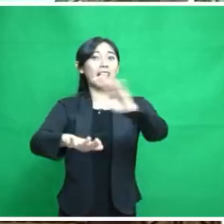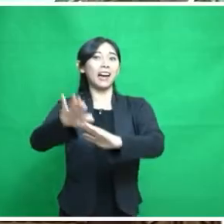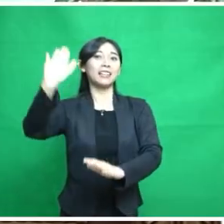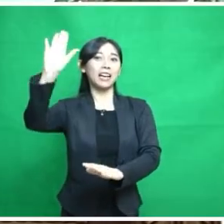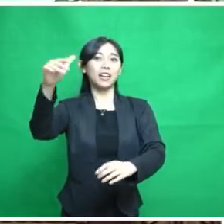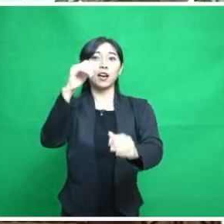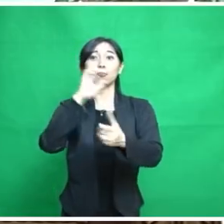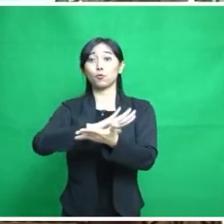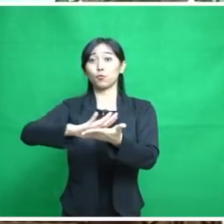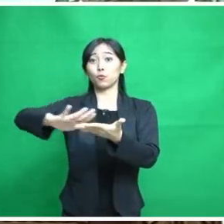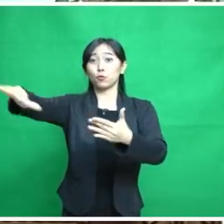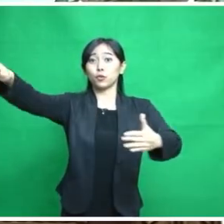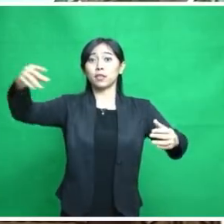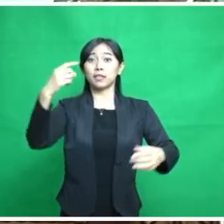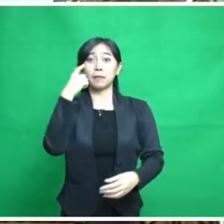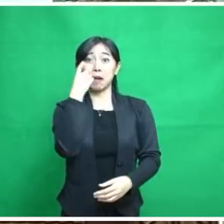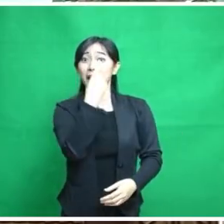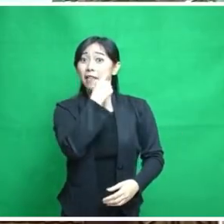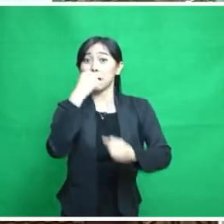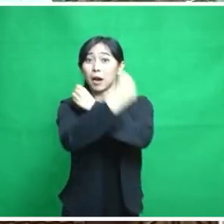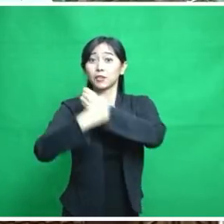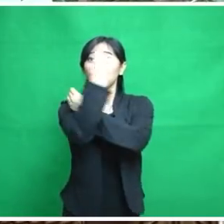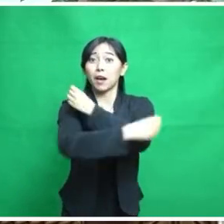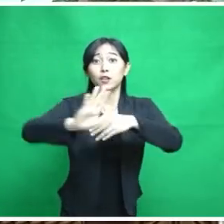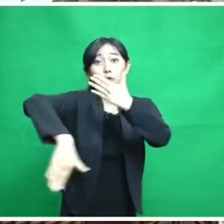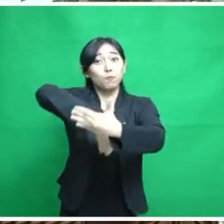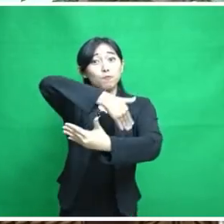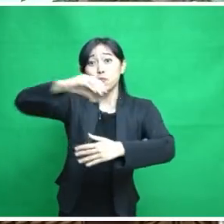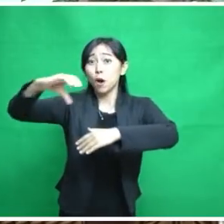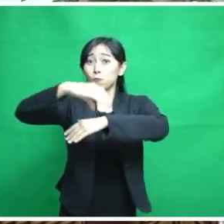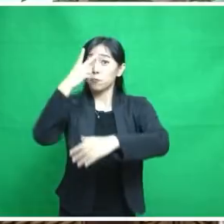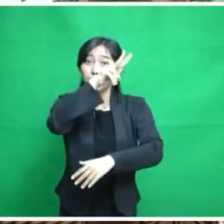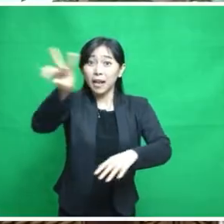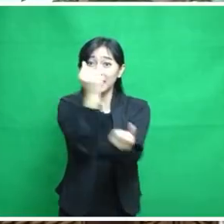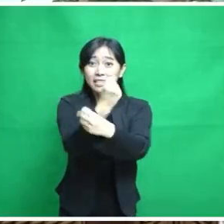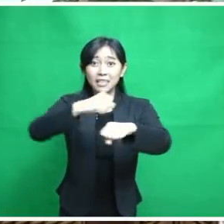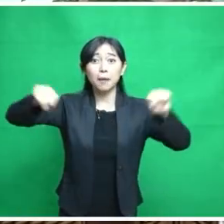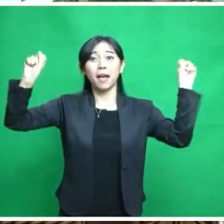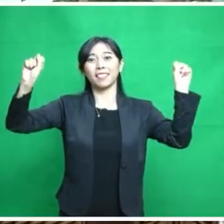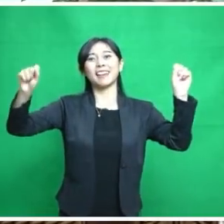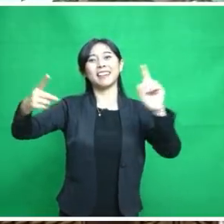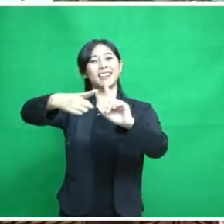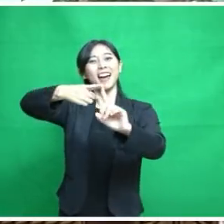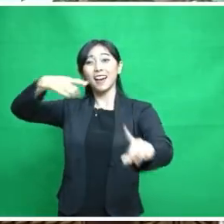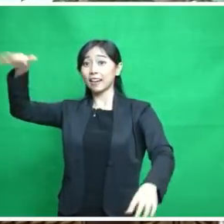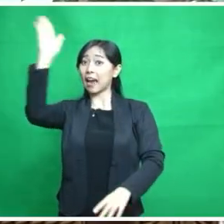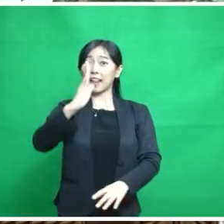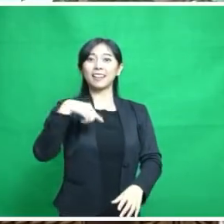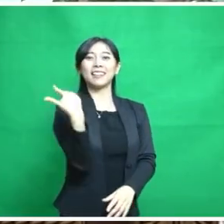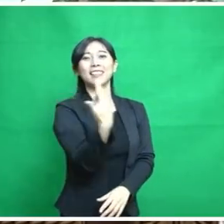kudus di depan mata semua bangsa. Maka segala ujung bumi melihat keselamatan yang dari Allah